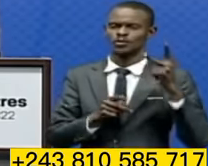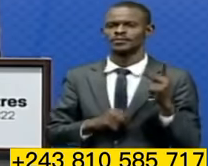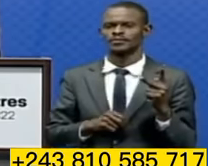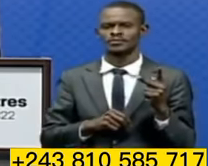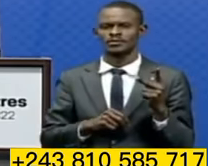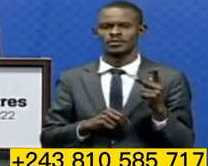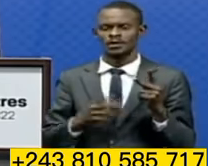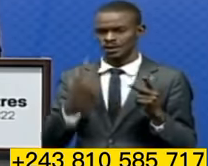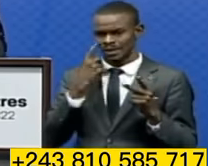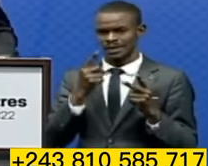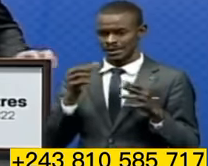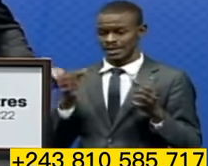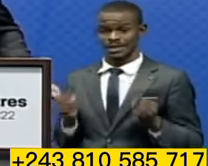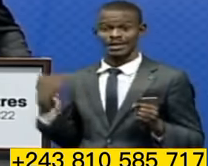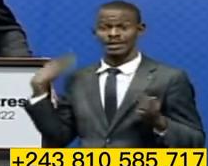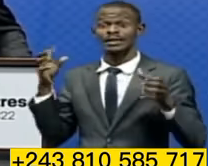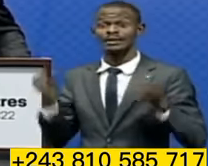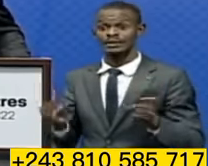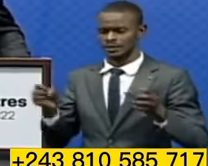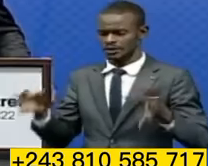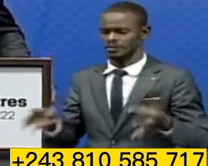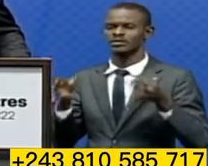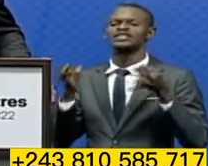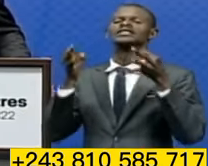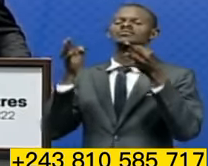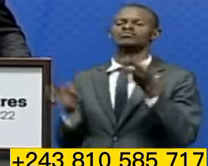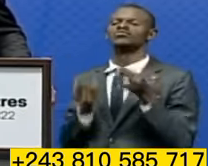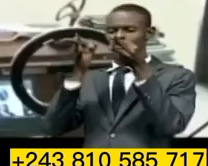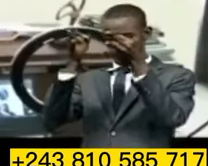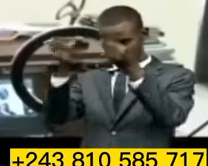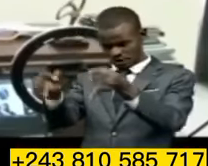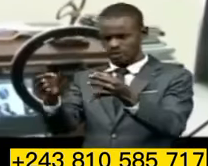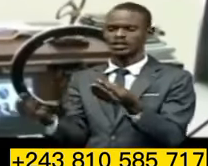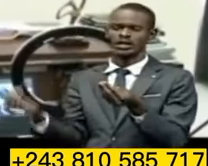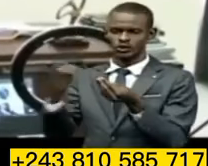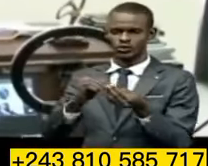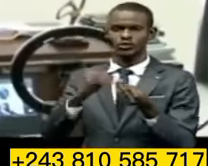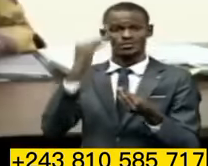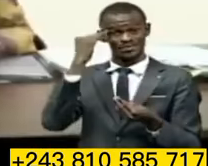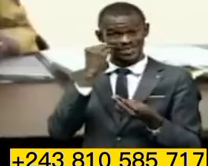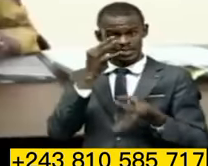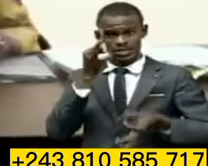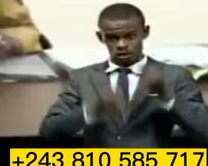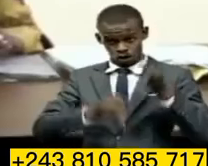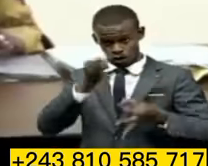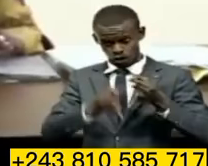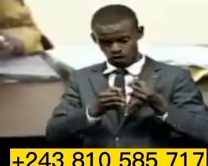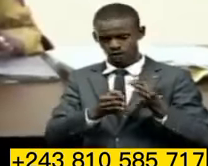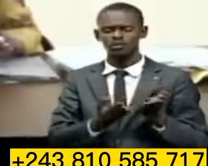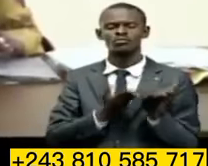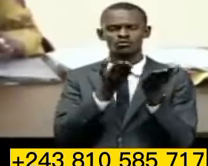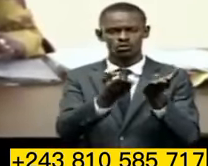siège. La ministre d'État, ministre de la Justice et garde des Sceaux, a soumis au Conseil le projet de loi autorisant la prorogation de